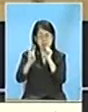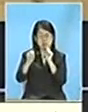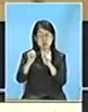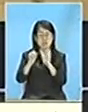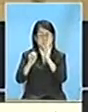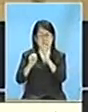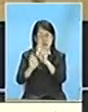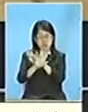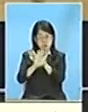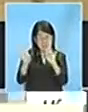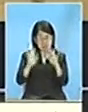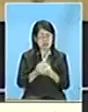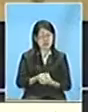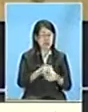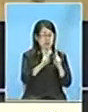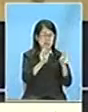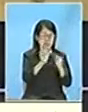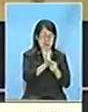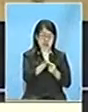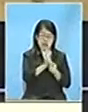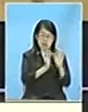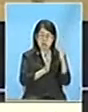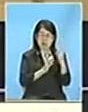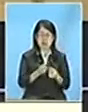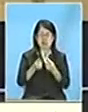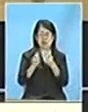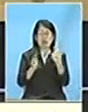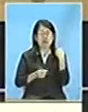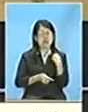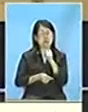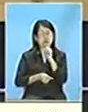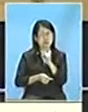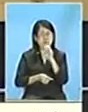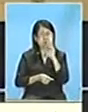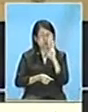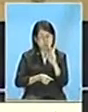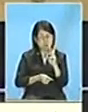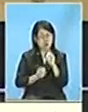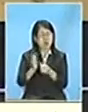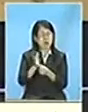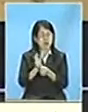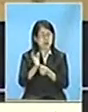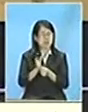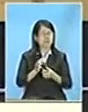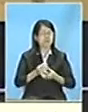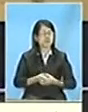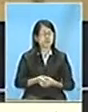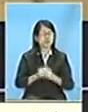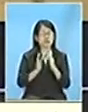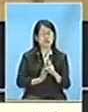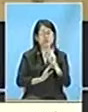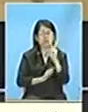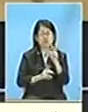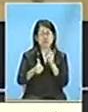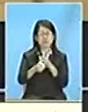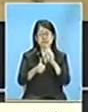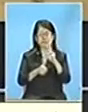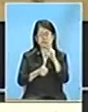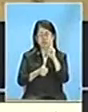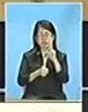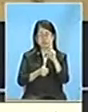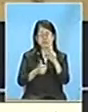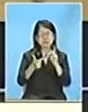กรรมาธิการไม่มีการแก้ไขมีท่านสมาชิกขอสงวนคำแปรยติ2ท่านคือท่านฉลินหานสืบส